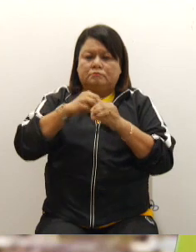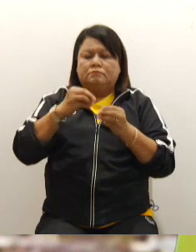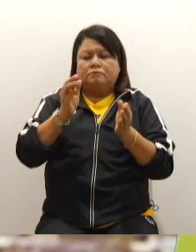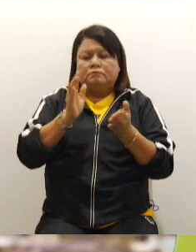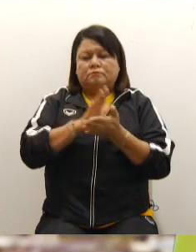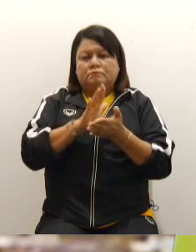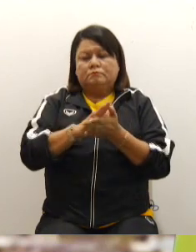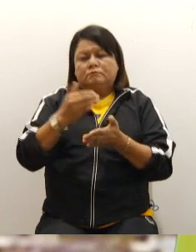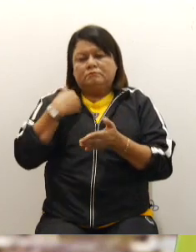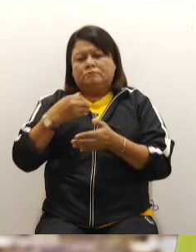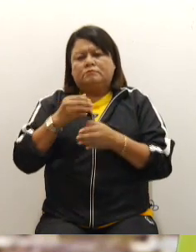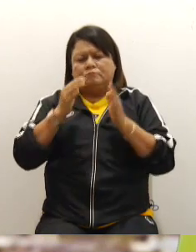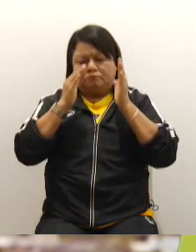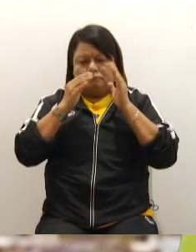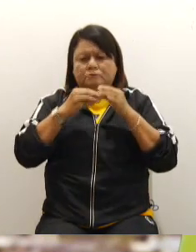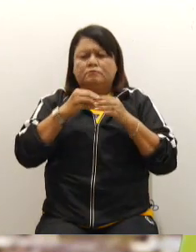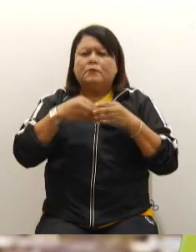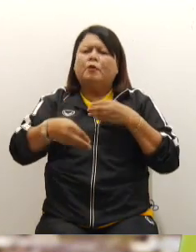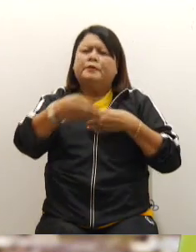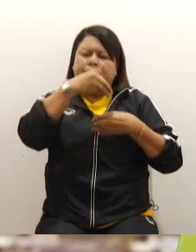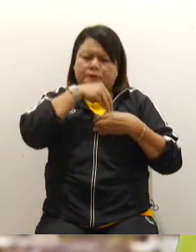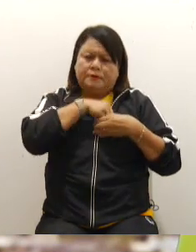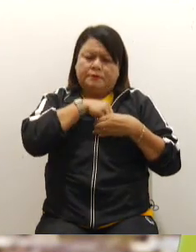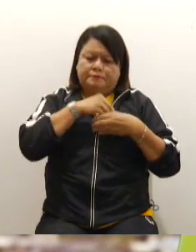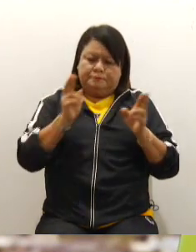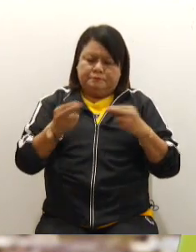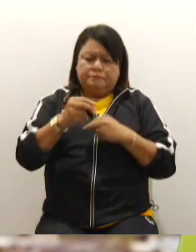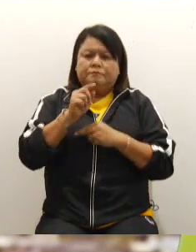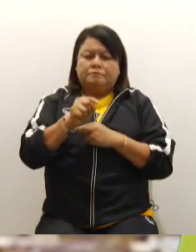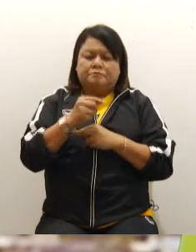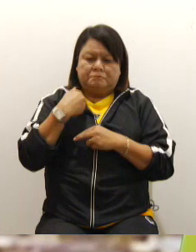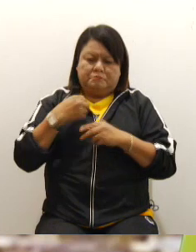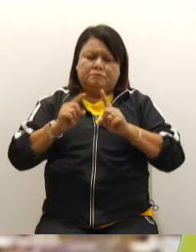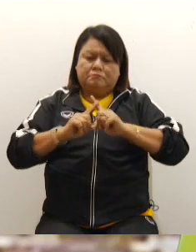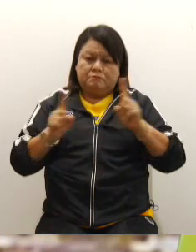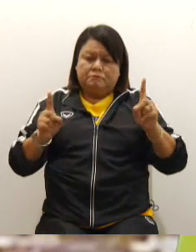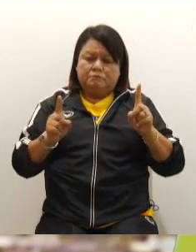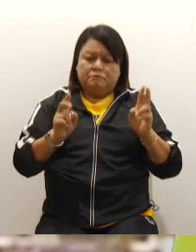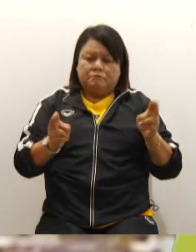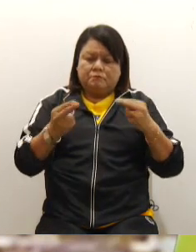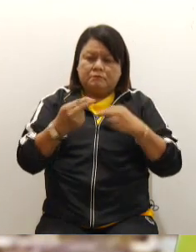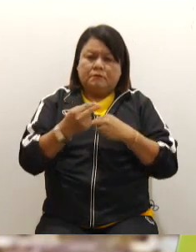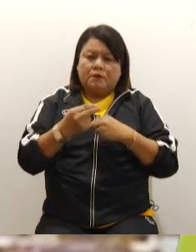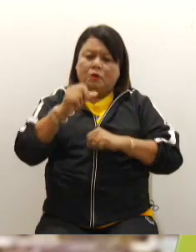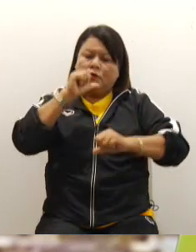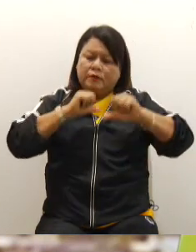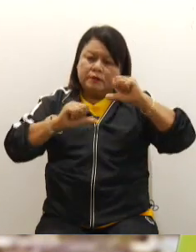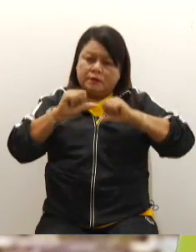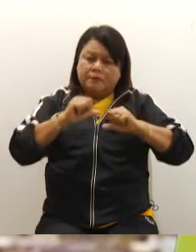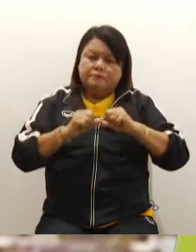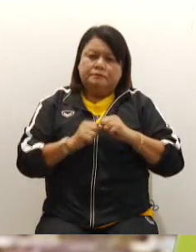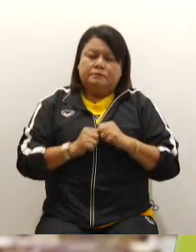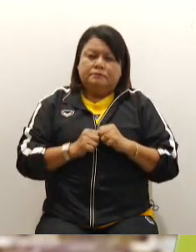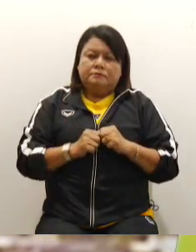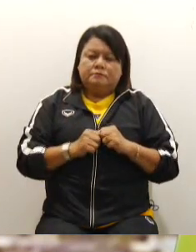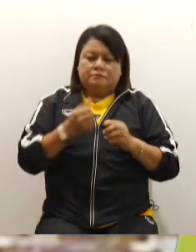ต้องใส่ใจนะครับเนื่องจากว่าห้องปฏิบัติการเนี่ยมีอยู่หลายประเภทไม่ว่าจะเป็นห้องปฏิบัติการทางวิทยาศาสตร์ซึ่งจะต้องมีส